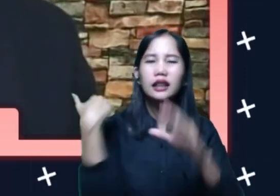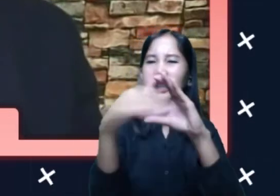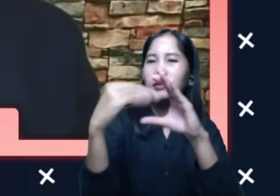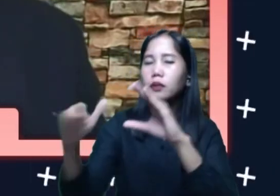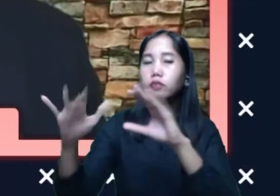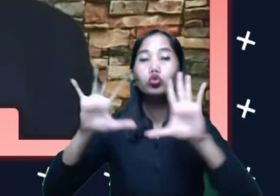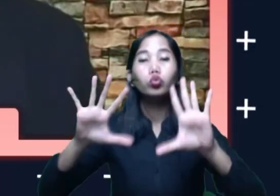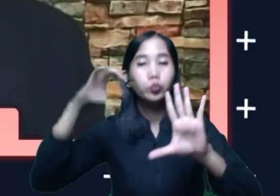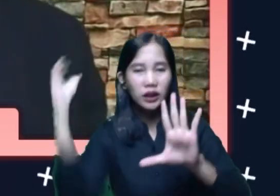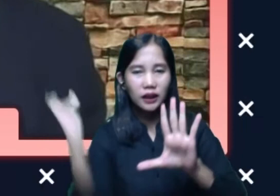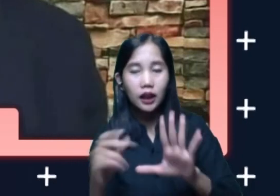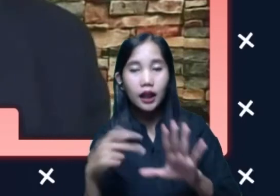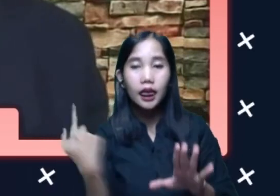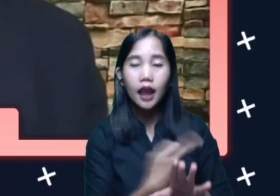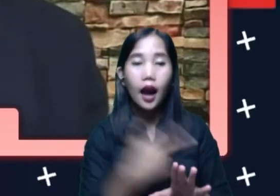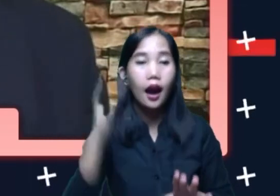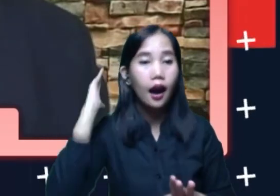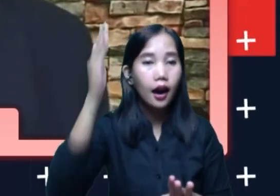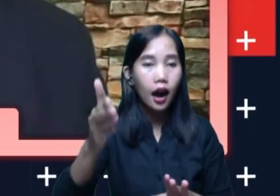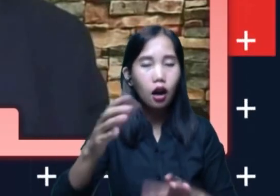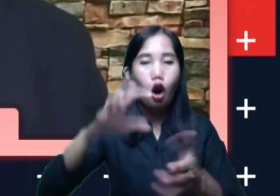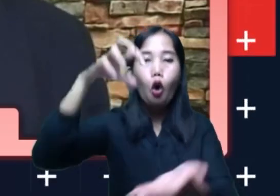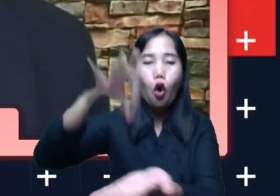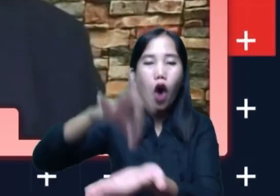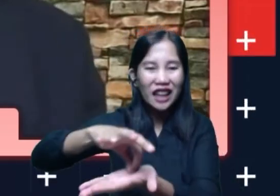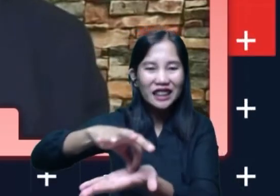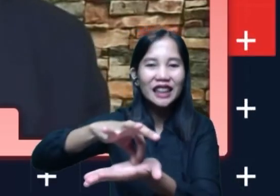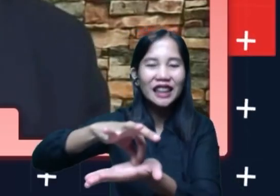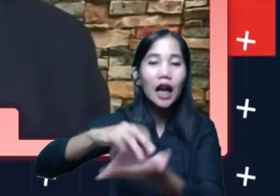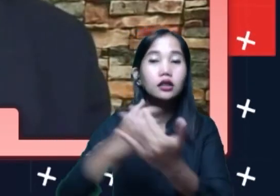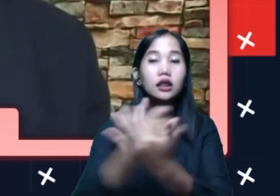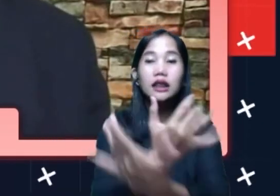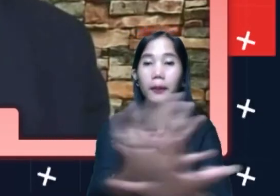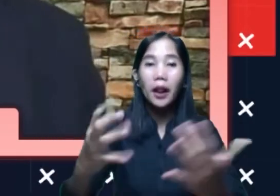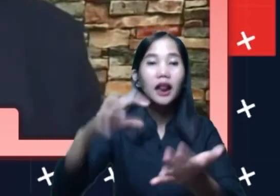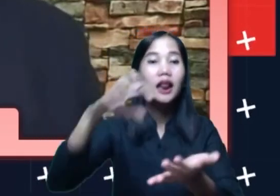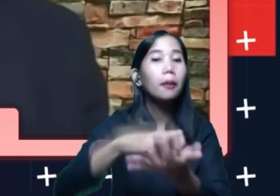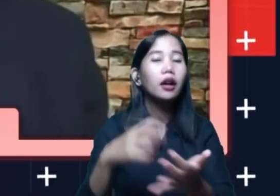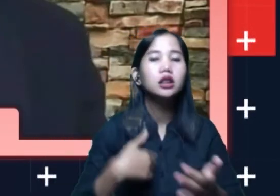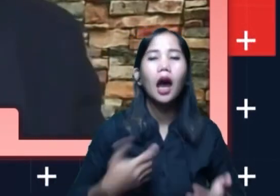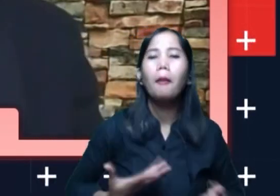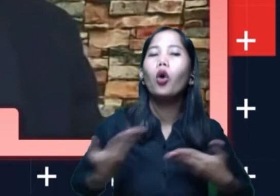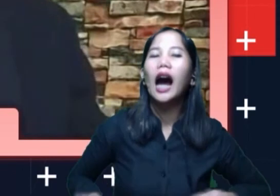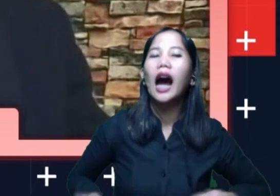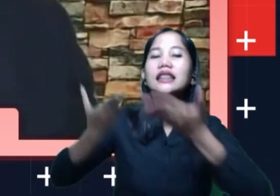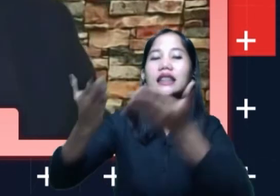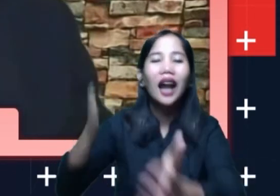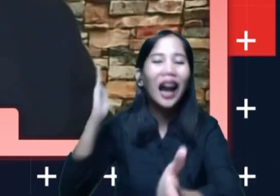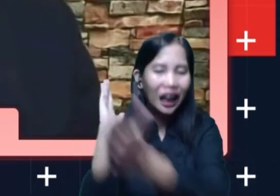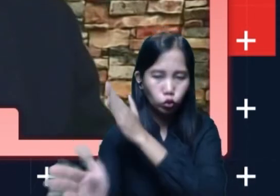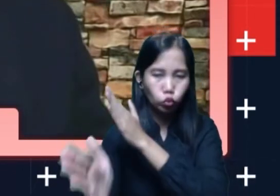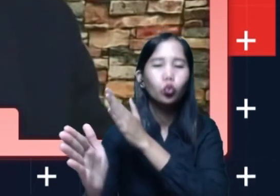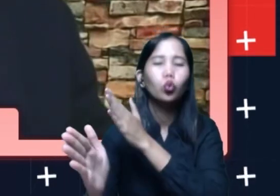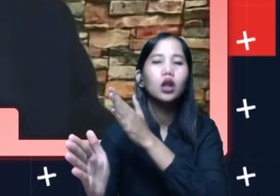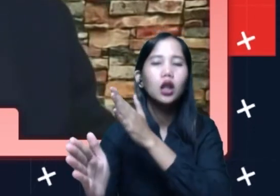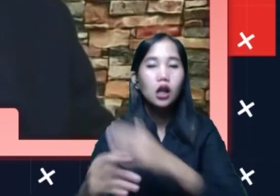kepada langsung kepada suatu daerah atau yang ada dalam kantor pusat di satu negara.